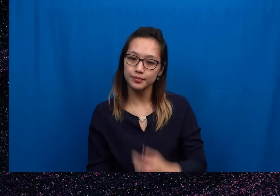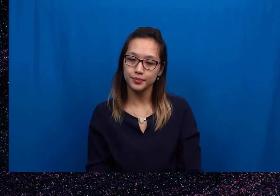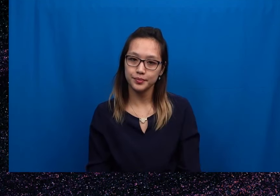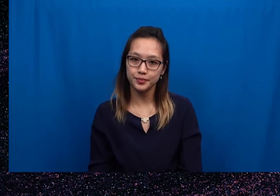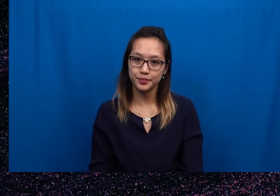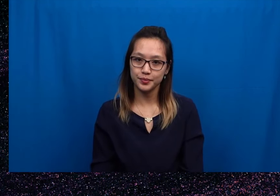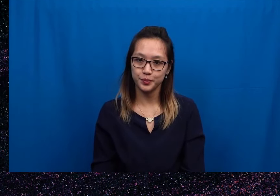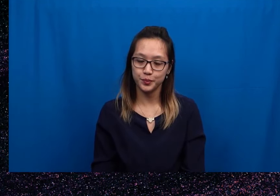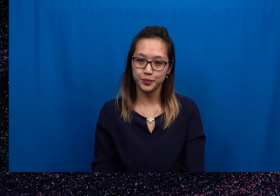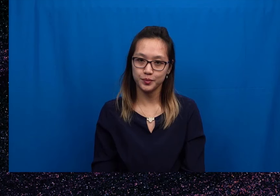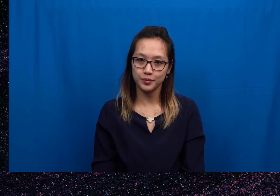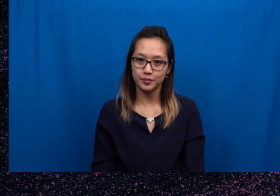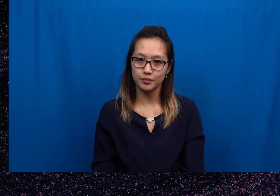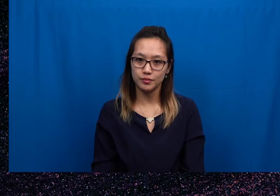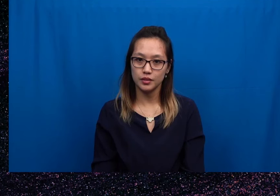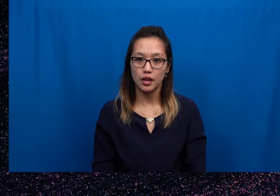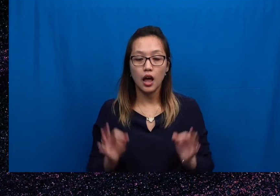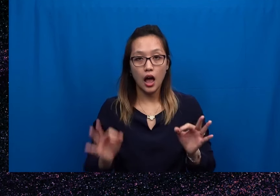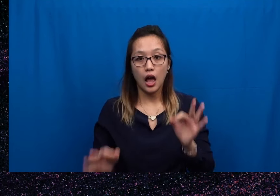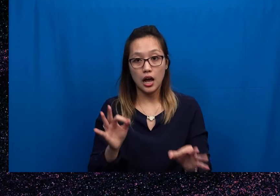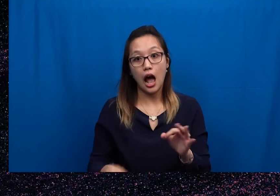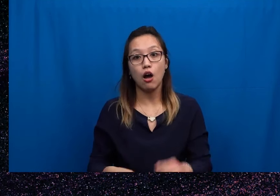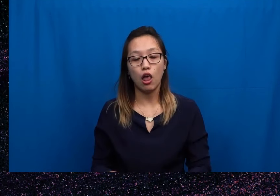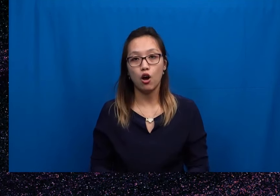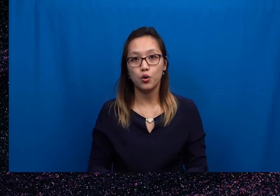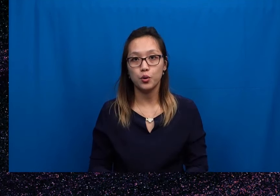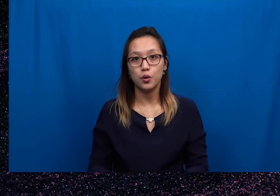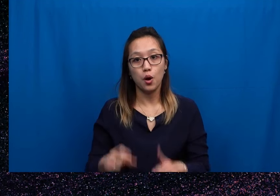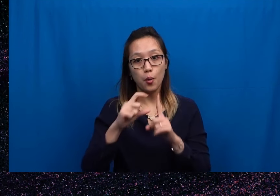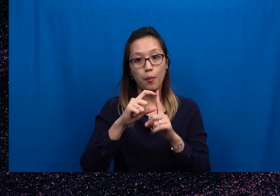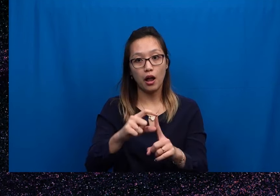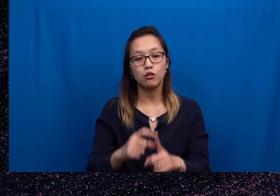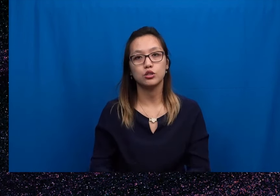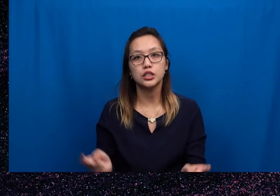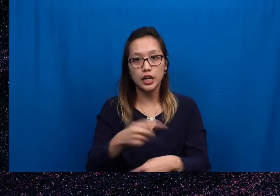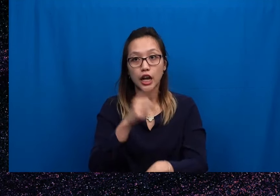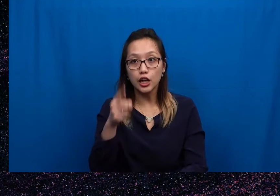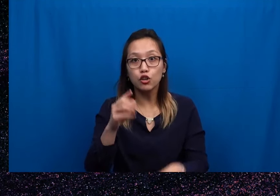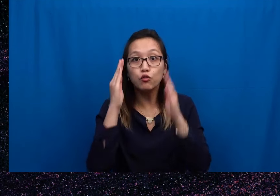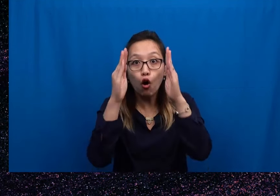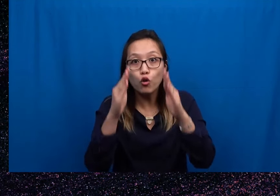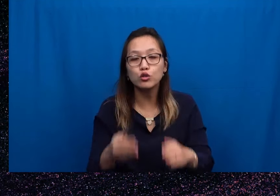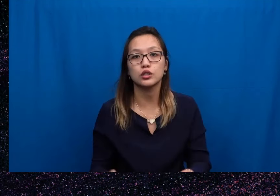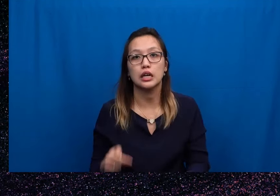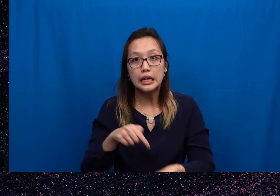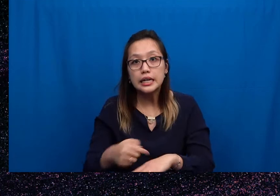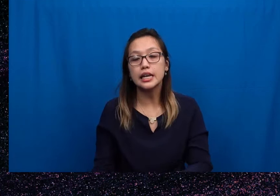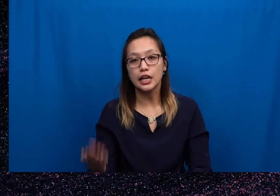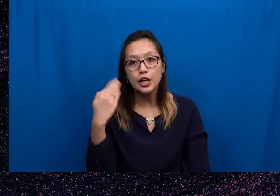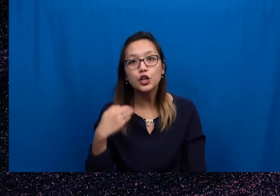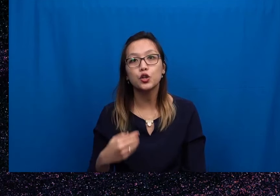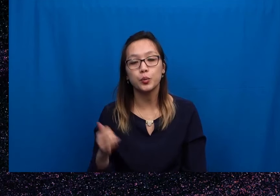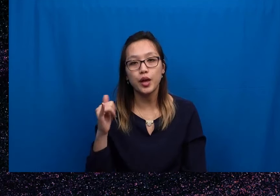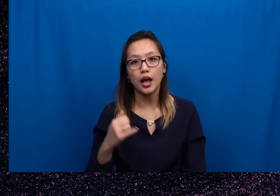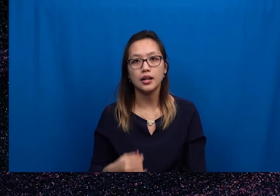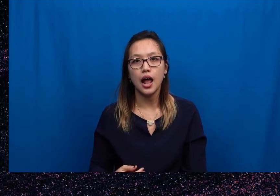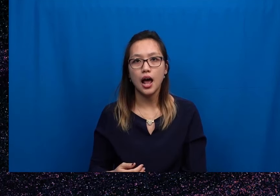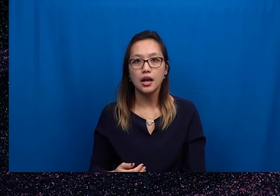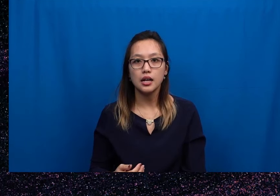Rasul Paulus menjadikan kuasa kebangkitan itu sebagai fokus dalam hidupnya, maka apa yang perlu kita ketahui tentang